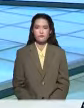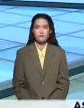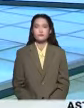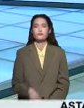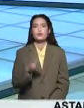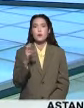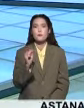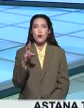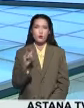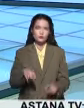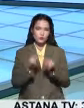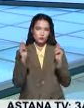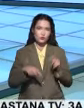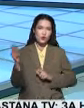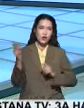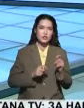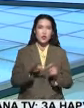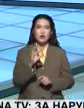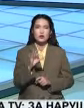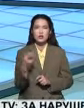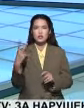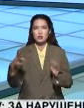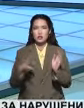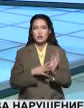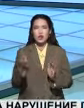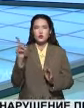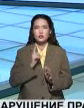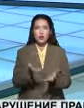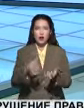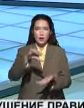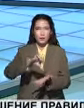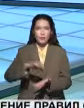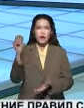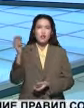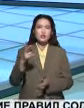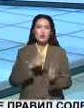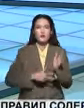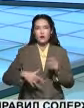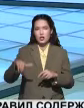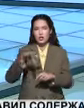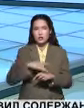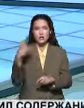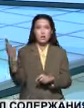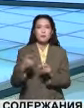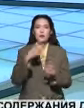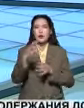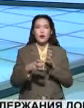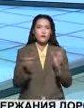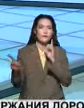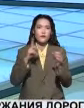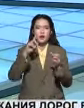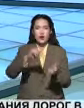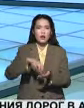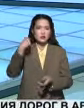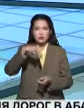В Баку открылся саммит лидеров КОП-29. Ожидается, что в нем примут участие лидеры 80 стран. Одним из первых на глобальной конференции